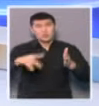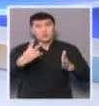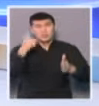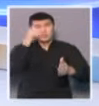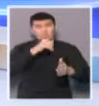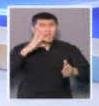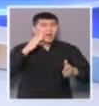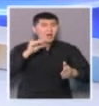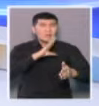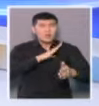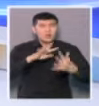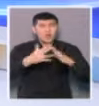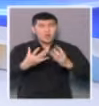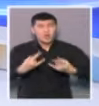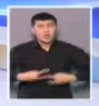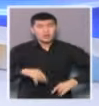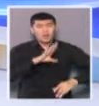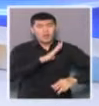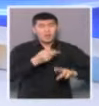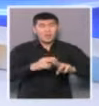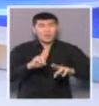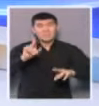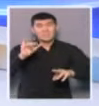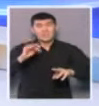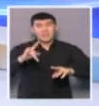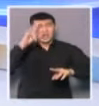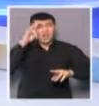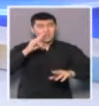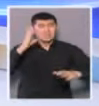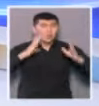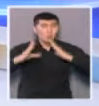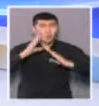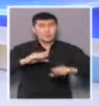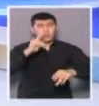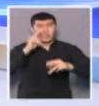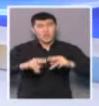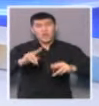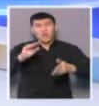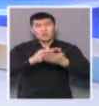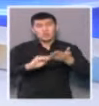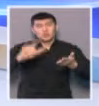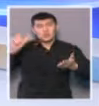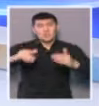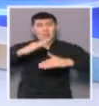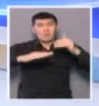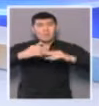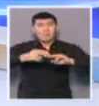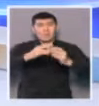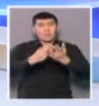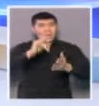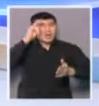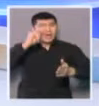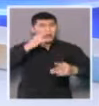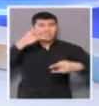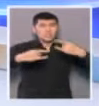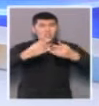Ақсу ауданы Діңгек ауылында дүниеге келгенді. Киров атындағы Қазақ мемлекеттік университетін журналистика мамандығы бойынша тамамдап, Қазақ